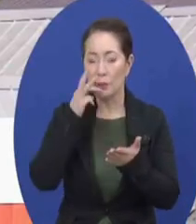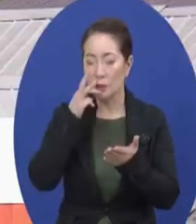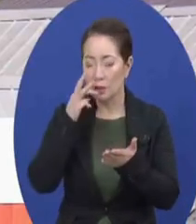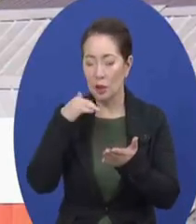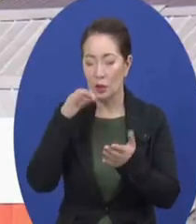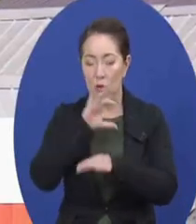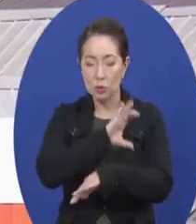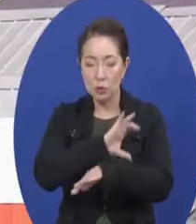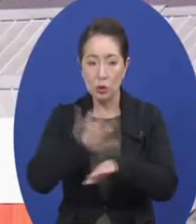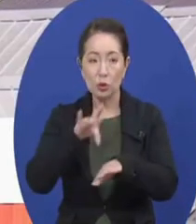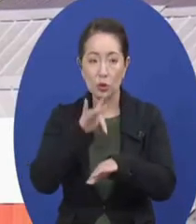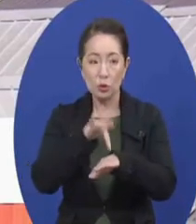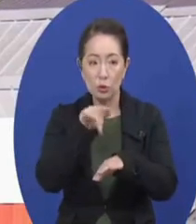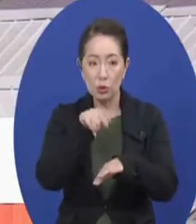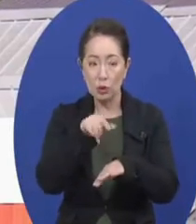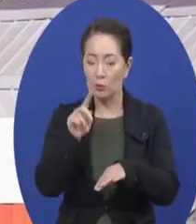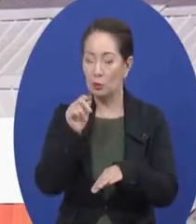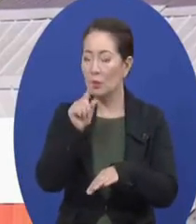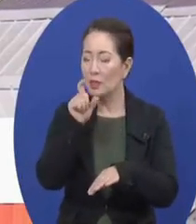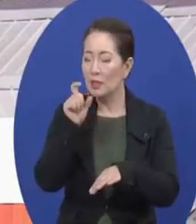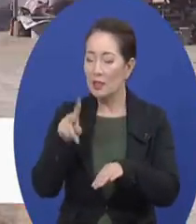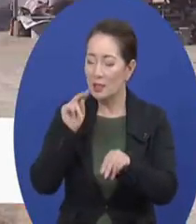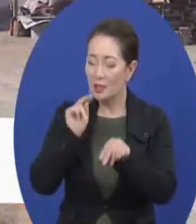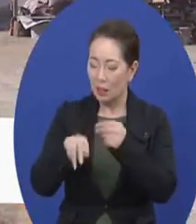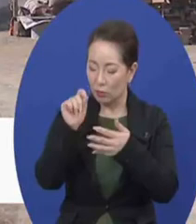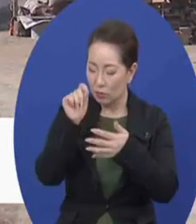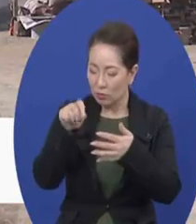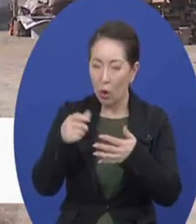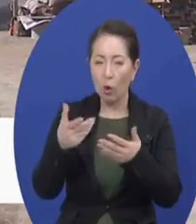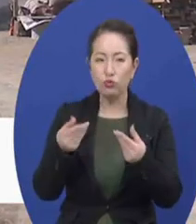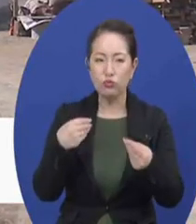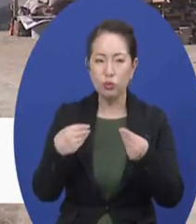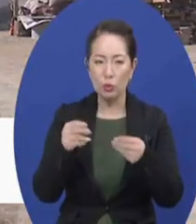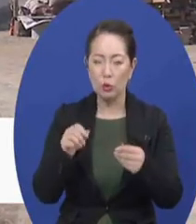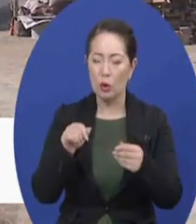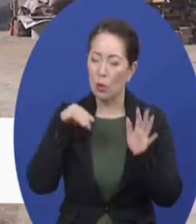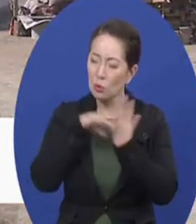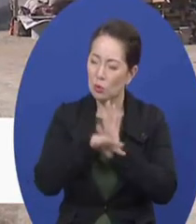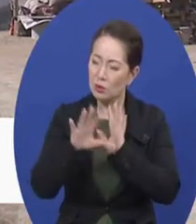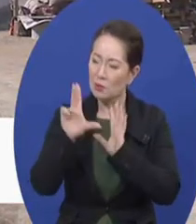мэдээлэл сургалтын төвд зээлийн шалгуурыг үеийн хатан болгох хүртээмжийг